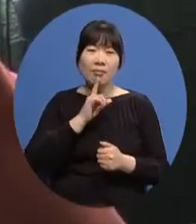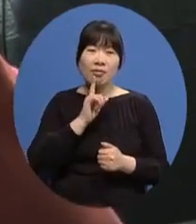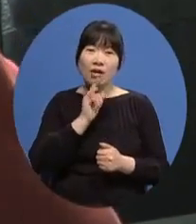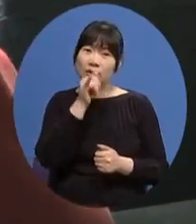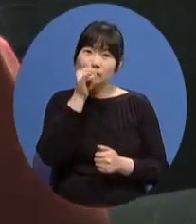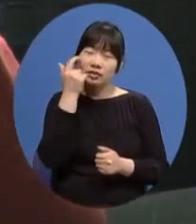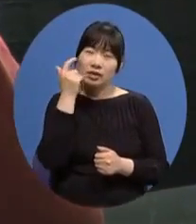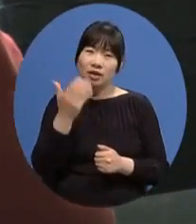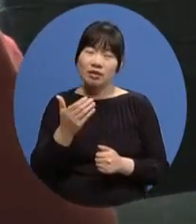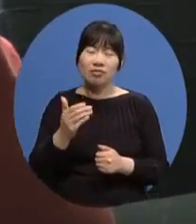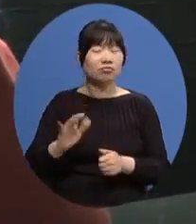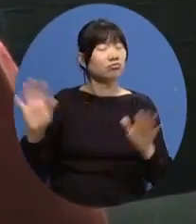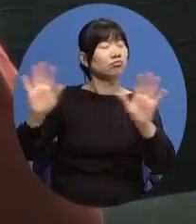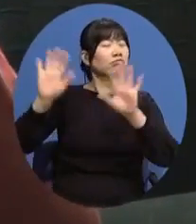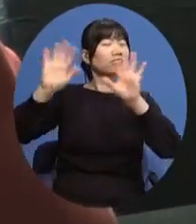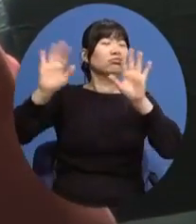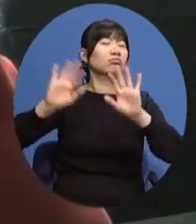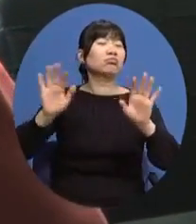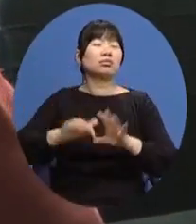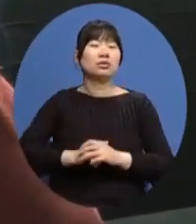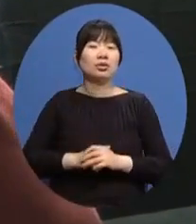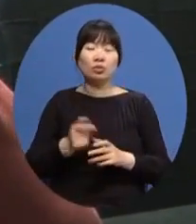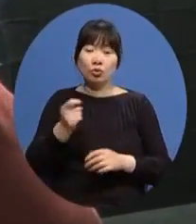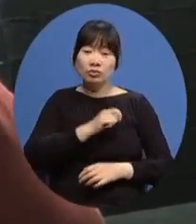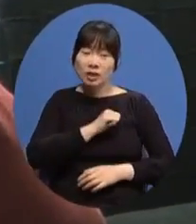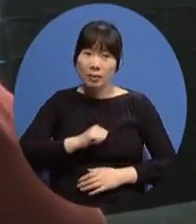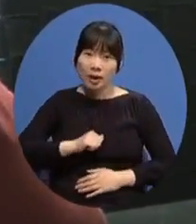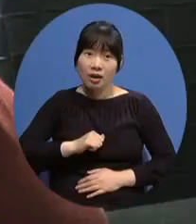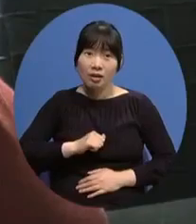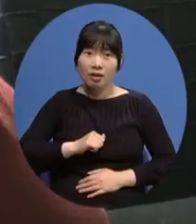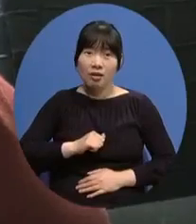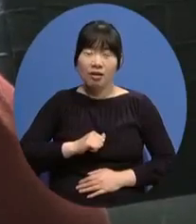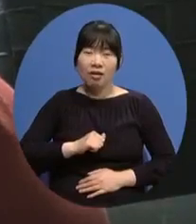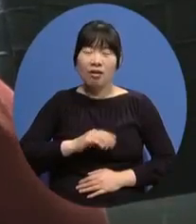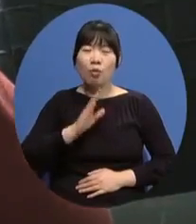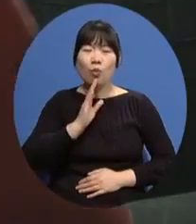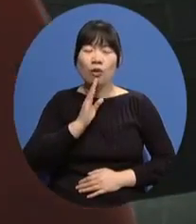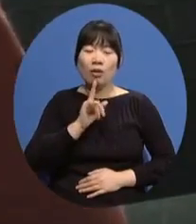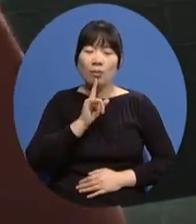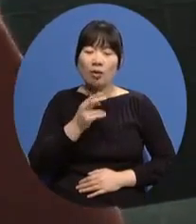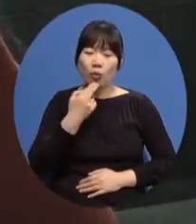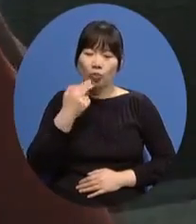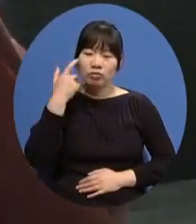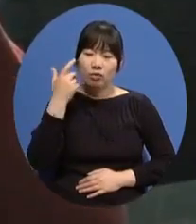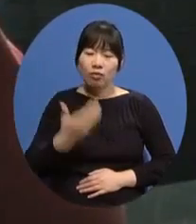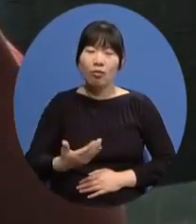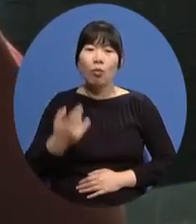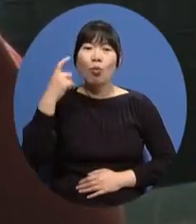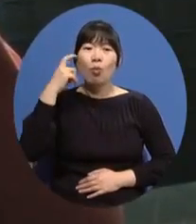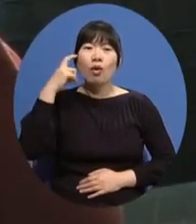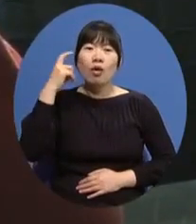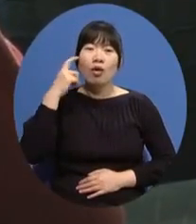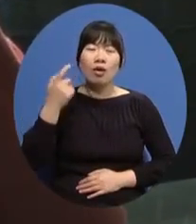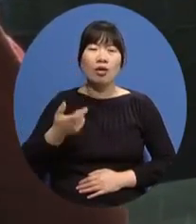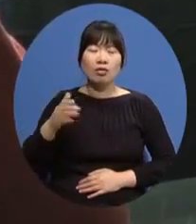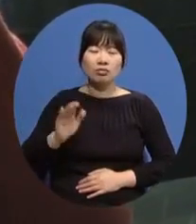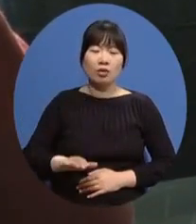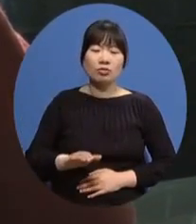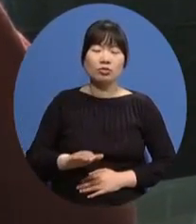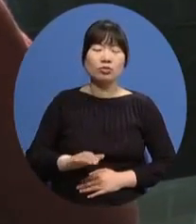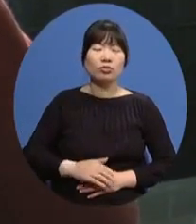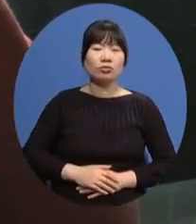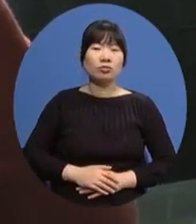편이야? 아니. 잘 안 해? 그럼 조금 참네. 네. 왜 얘기 안 해? 그래도